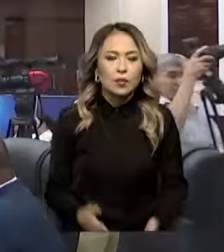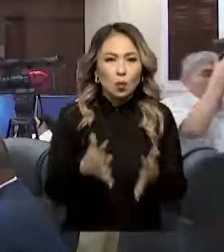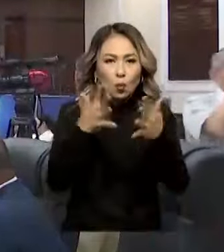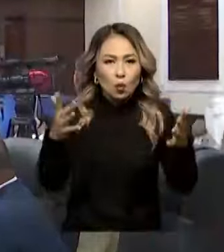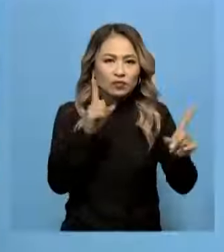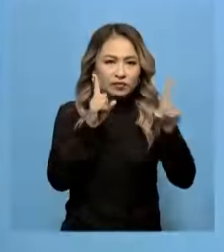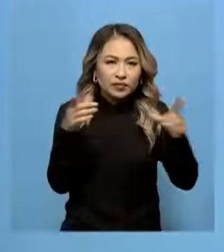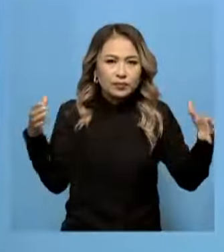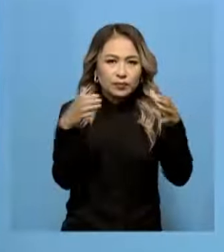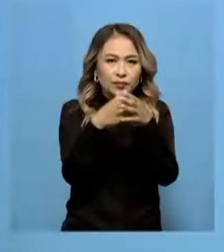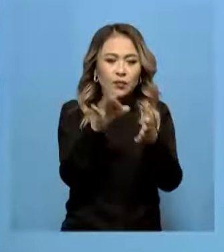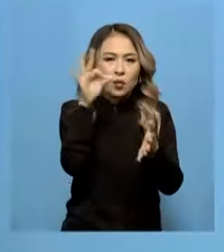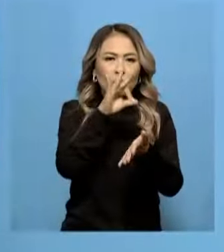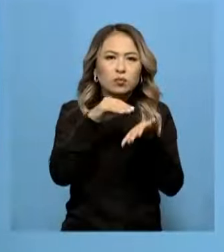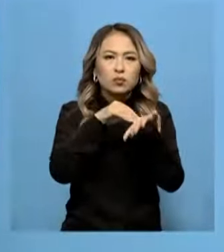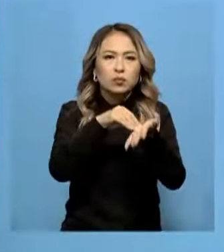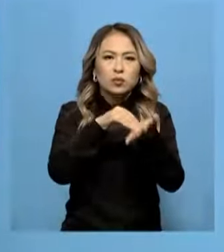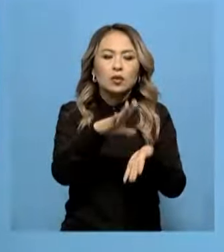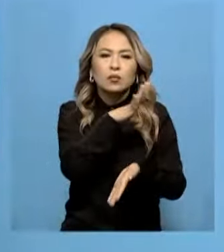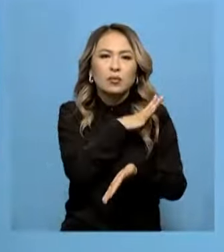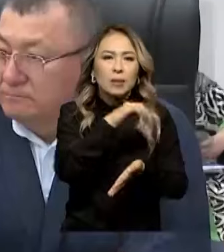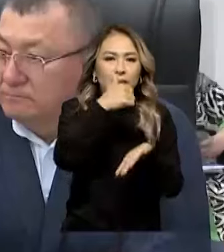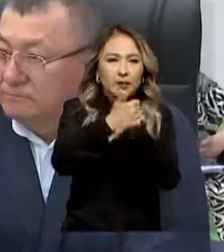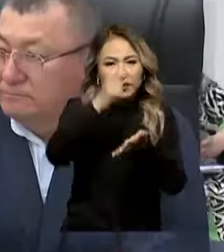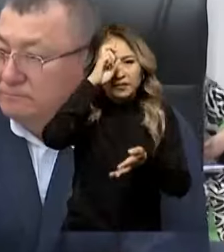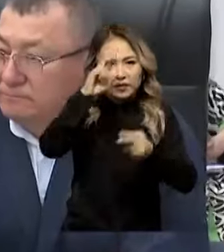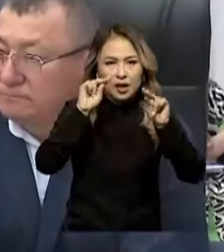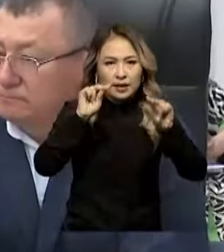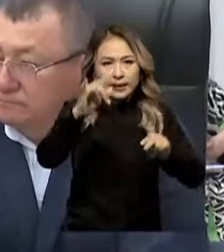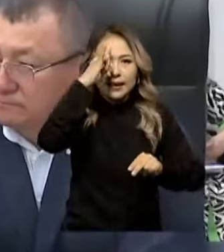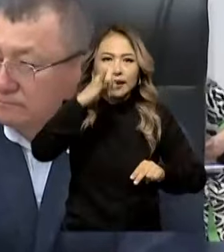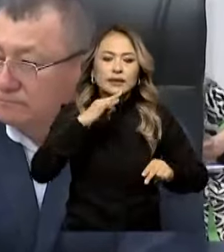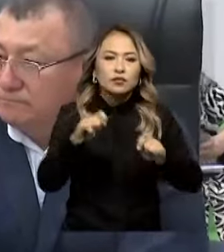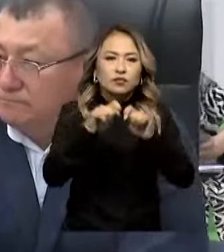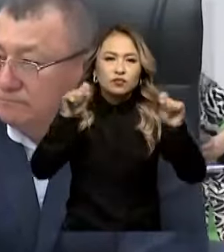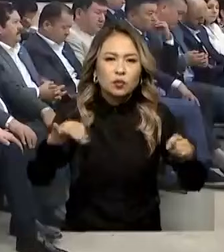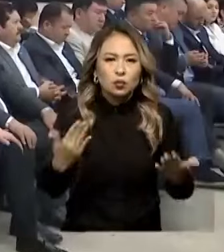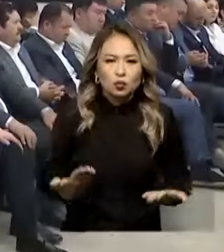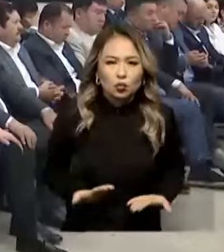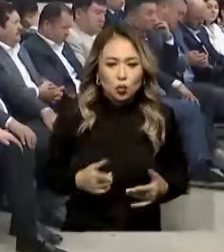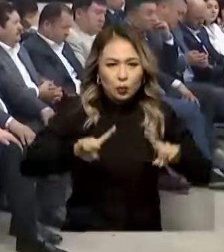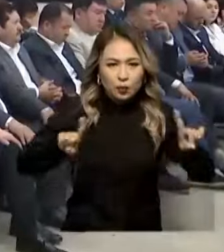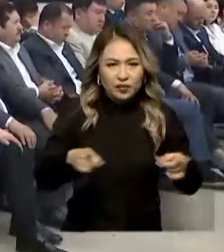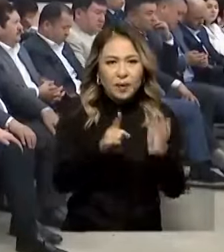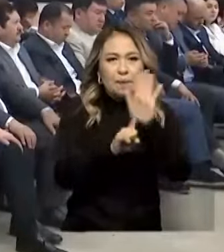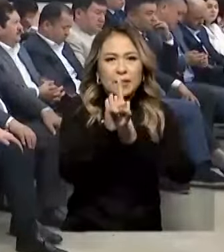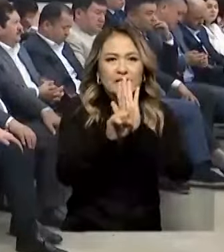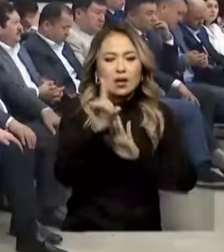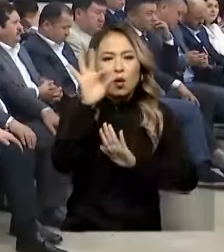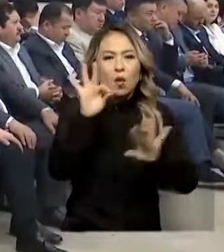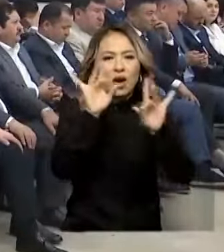Кеңейтілген жиын ашық сұхбат форматында өтті. Сенат төрағасы мемлекет басшысының әділетті Қазақстан құру, тұрғындардың әл-ауқатын көтеру жолындағы бастамасы туралы